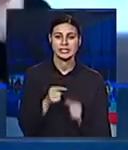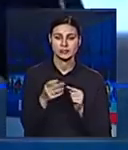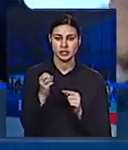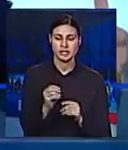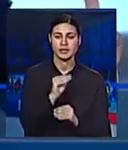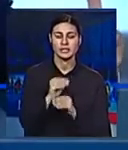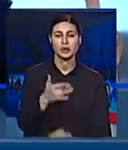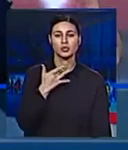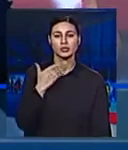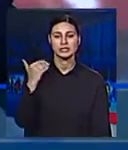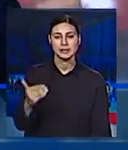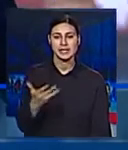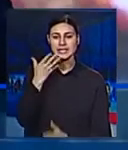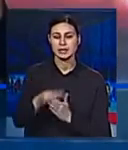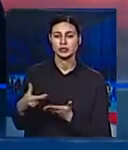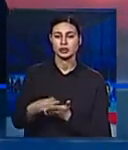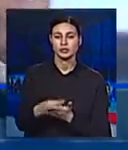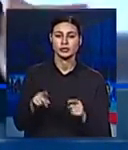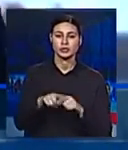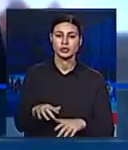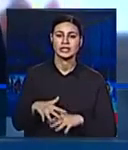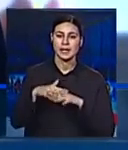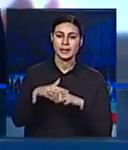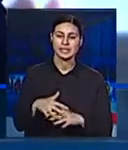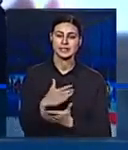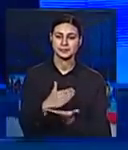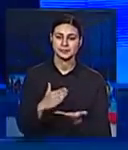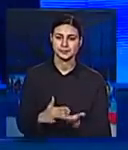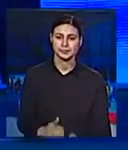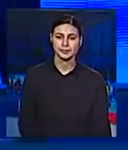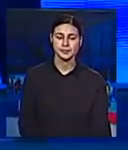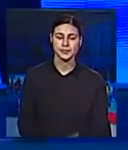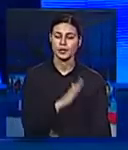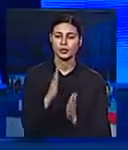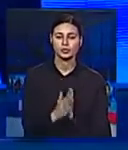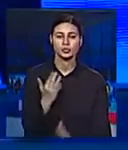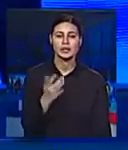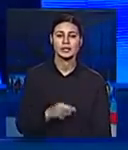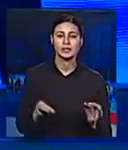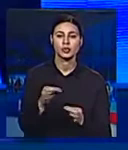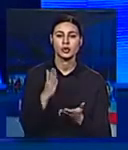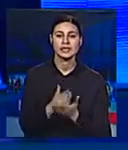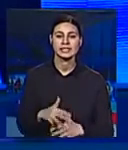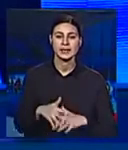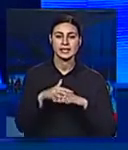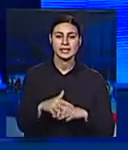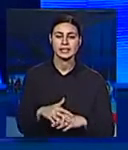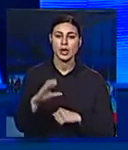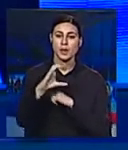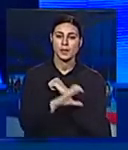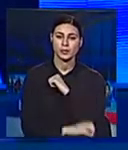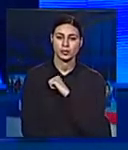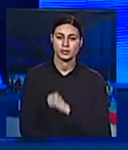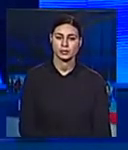გაიზრდება როგორც მუნიციპალიტეტის საკუთარი შემოსავლები, ასევე თანადაფინანსების წილის მასალა. თანადაფინანსება რამდენი პროექტი არის დაფინანსებული ბატონ თენგიზ და